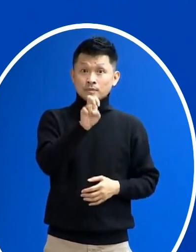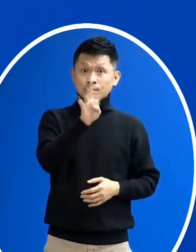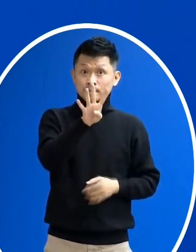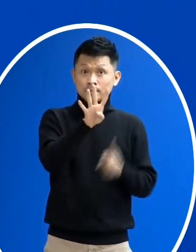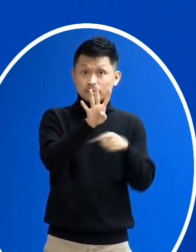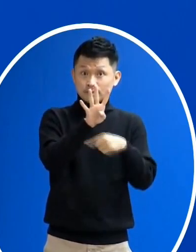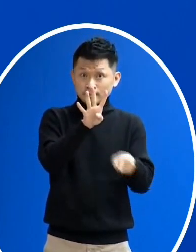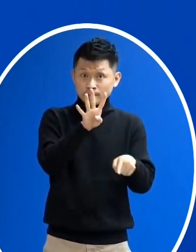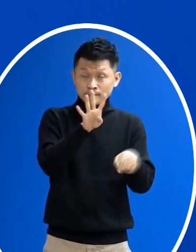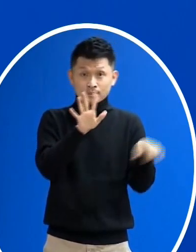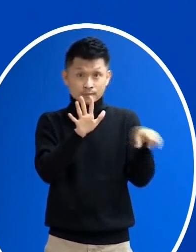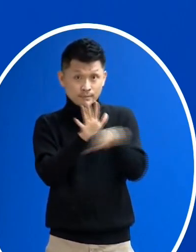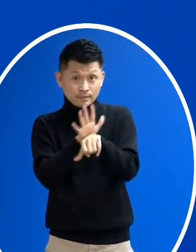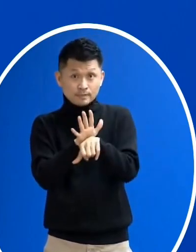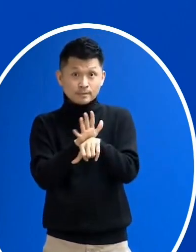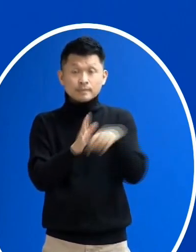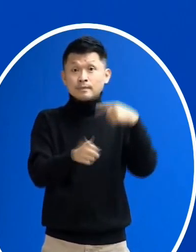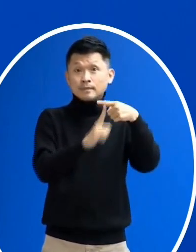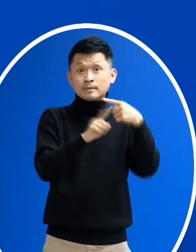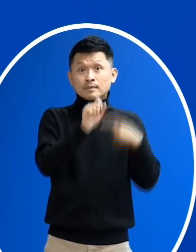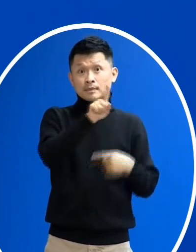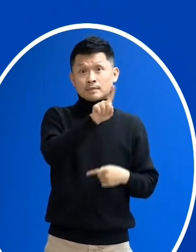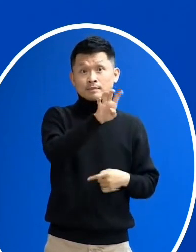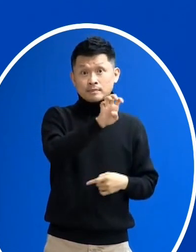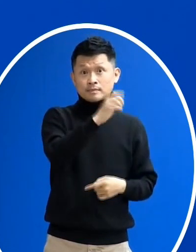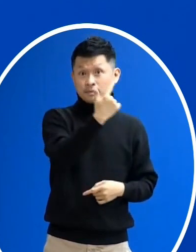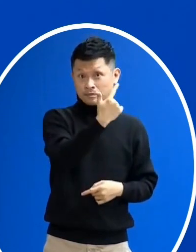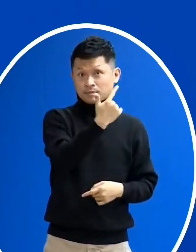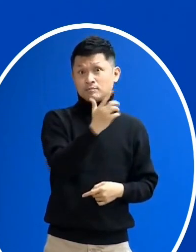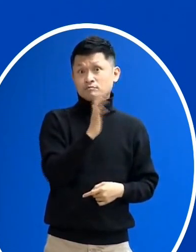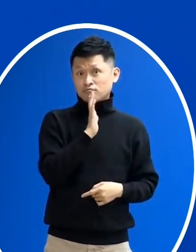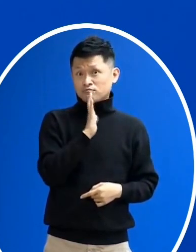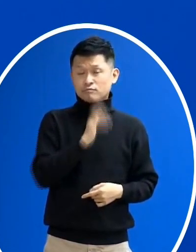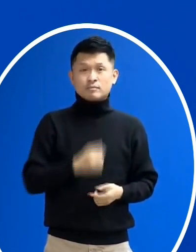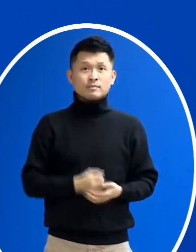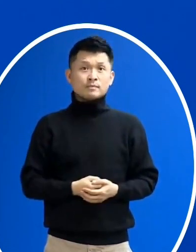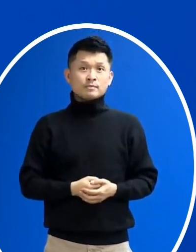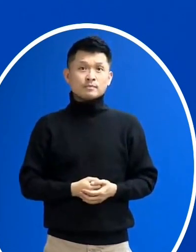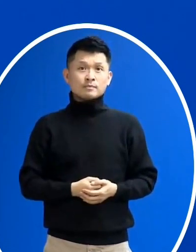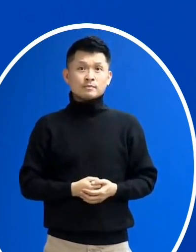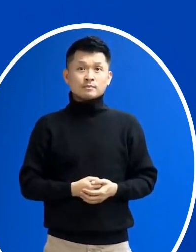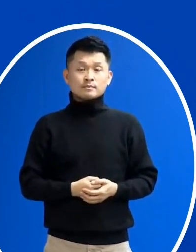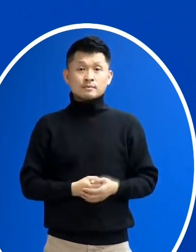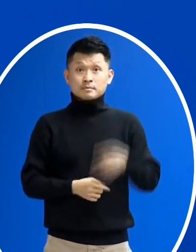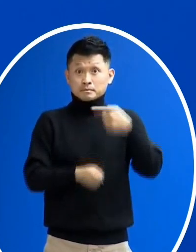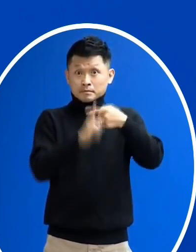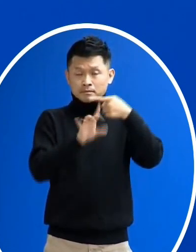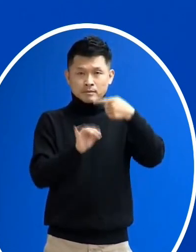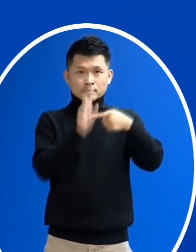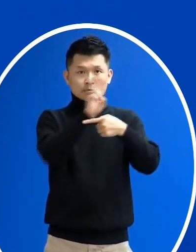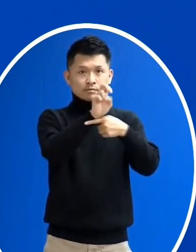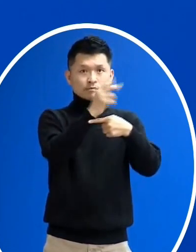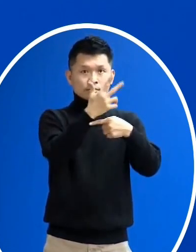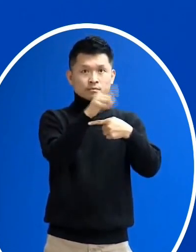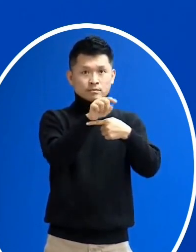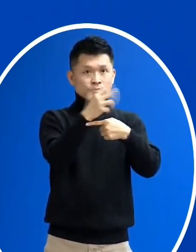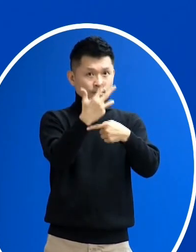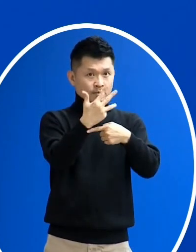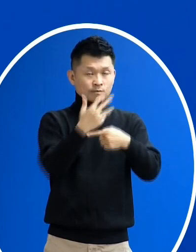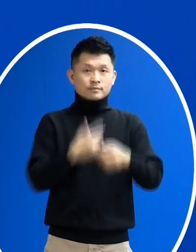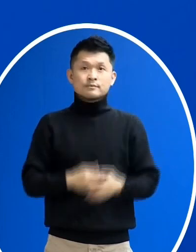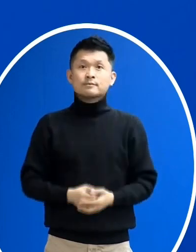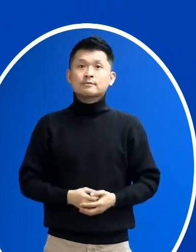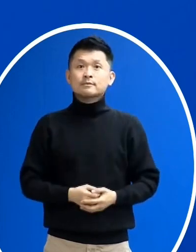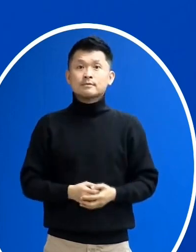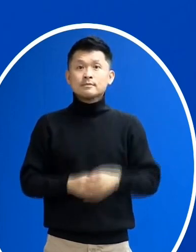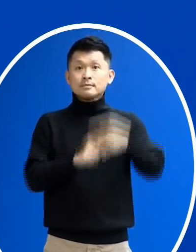524个人入境，阳性的有146人，所以它的阳性率是27.8%。